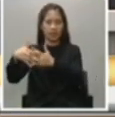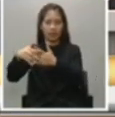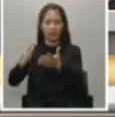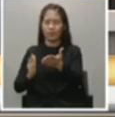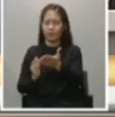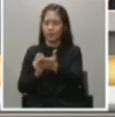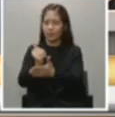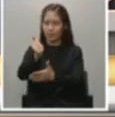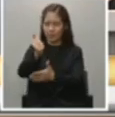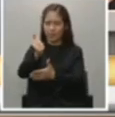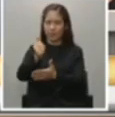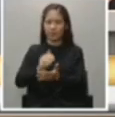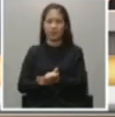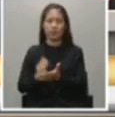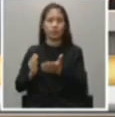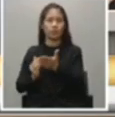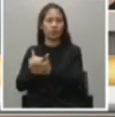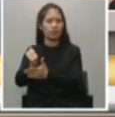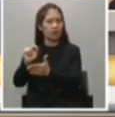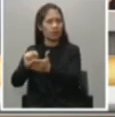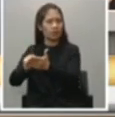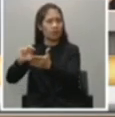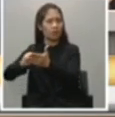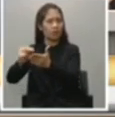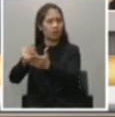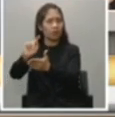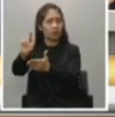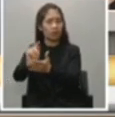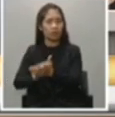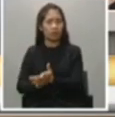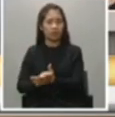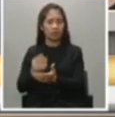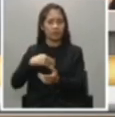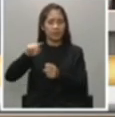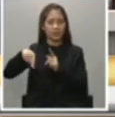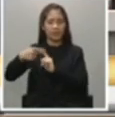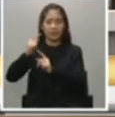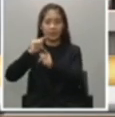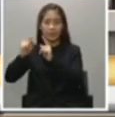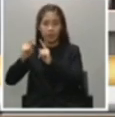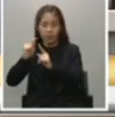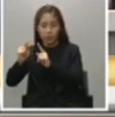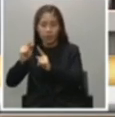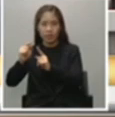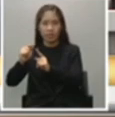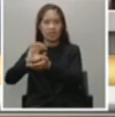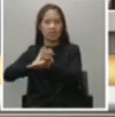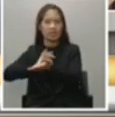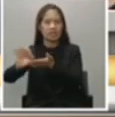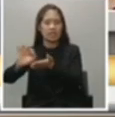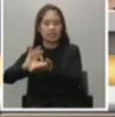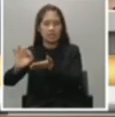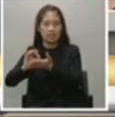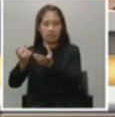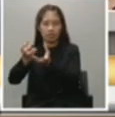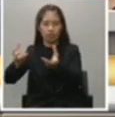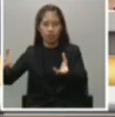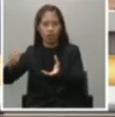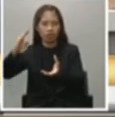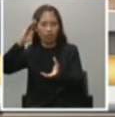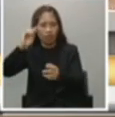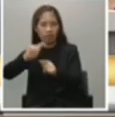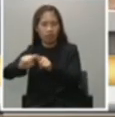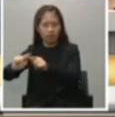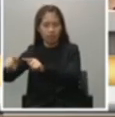จความสำเร็จที่ท่านว่าคือไปเจรจาตกลงซื้ออาวุธและเปิดตลาดให้สหรัฐนำเข้าเนื้อหมู